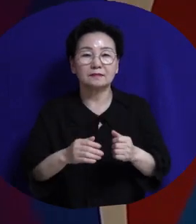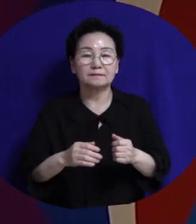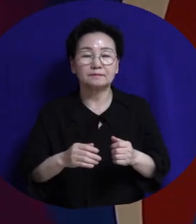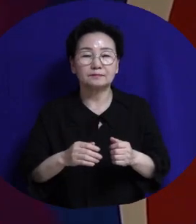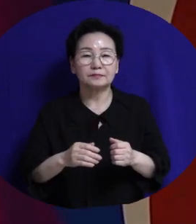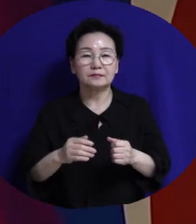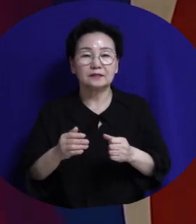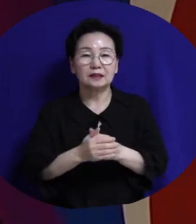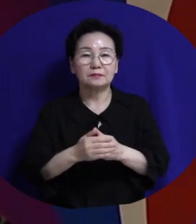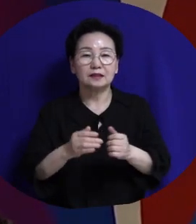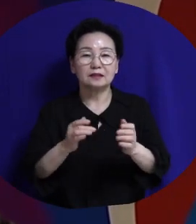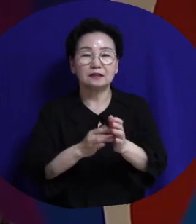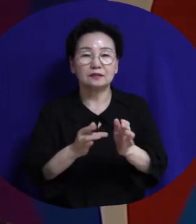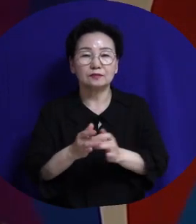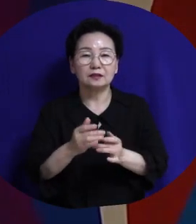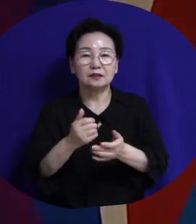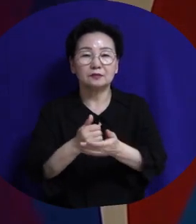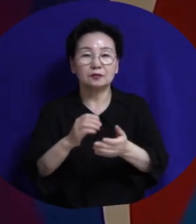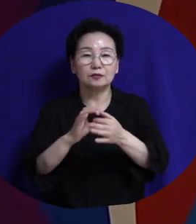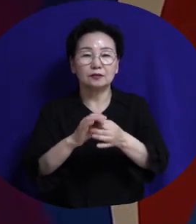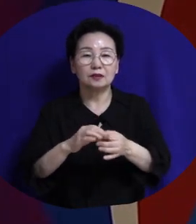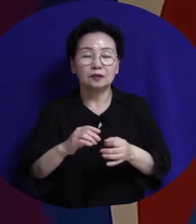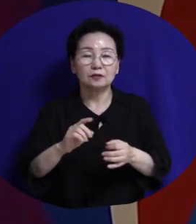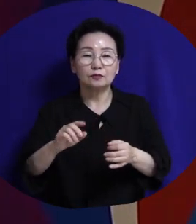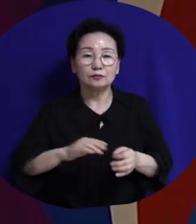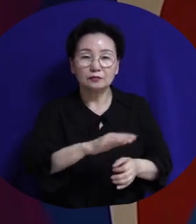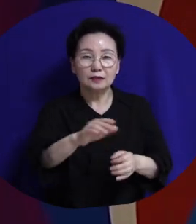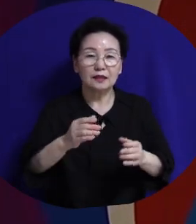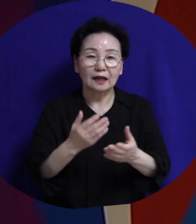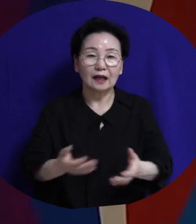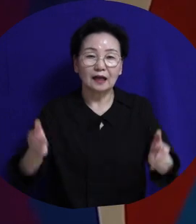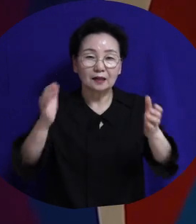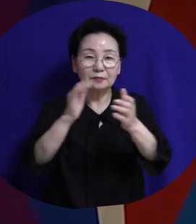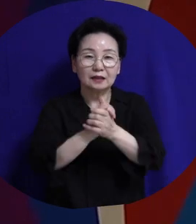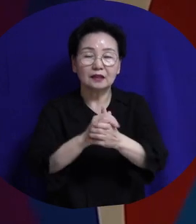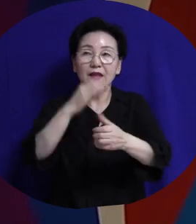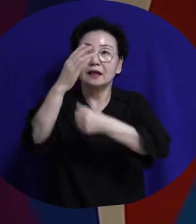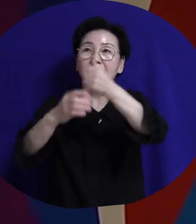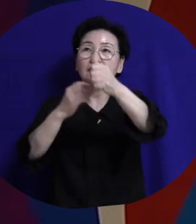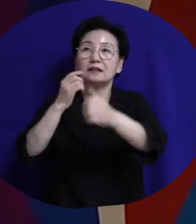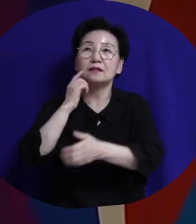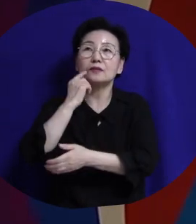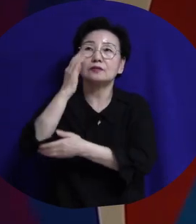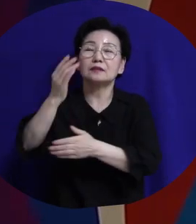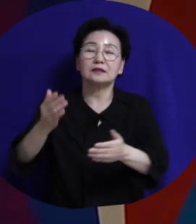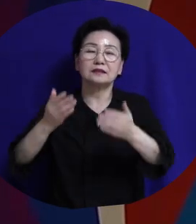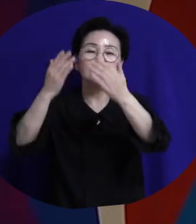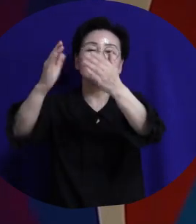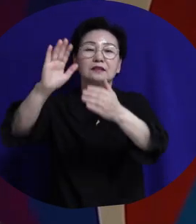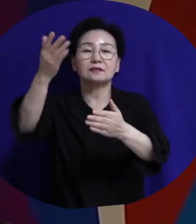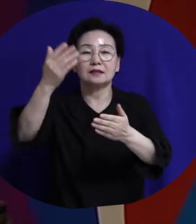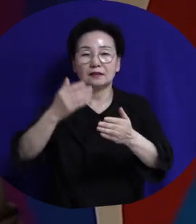그런즉 그로 말미암아 우리가 아멘하여 하나님께 영광을 돌리게 되느니라.